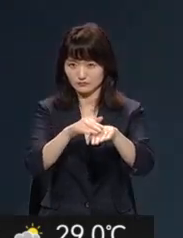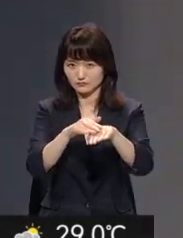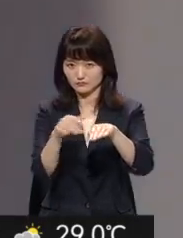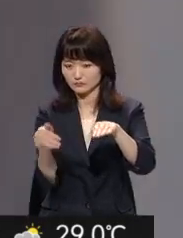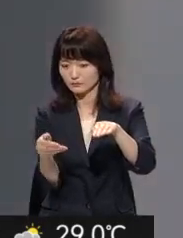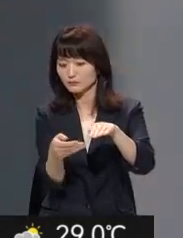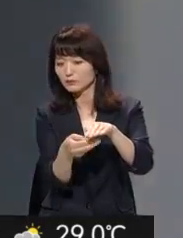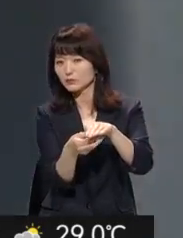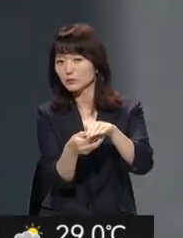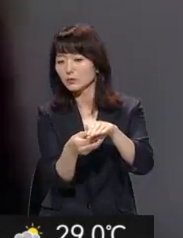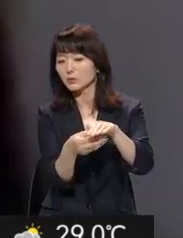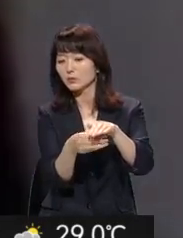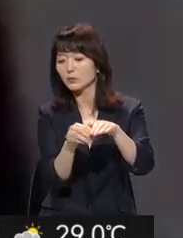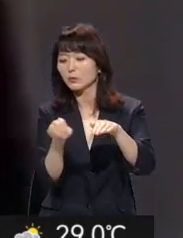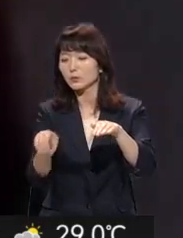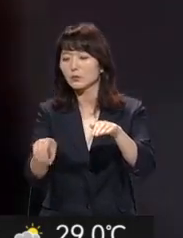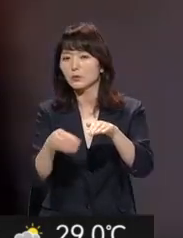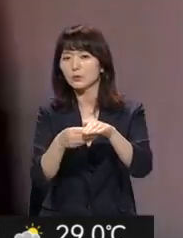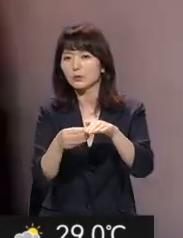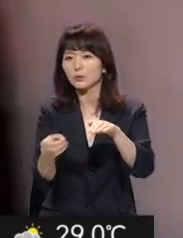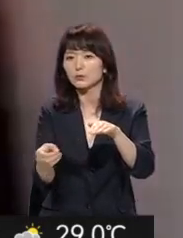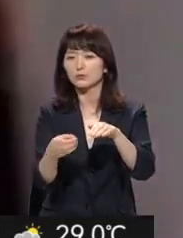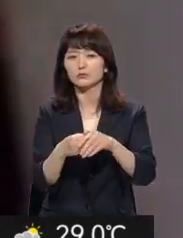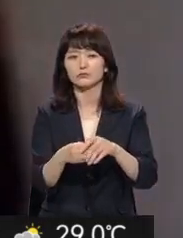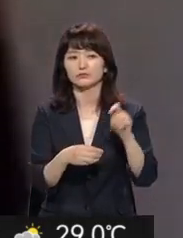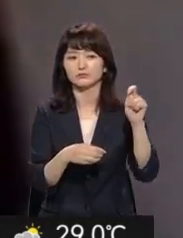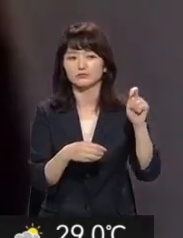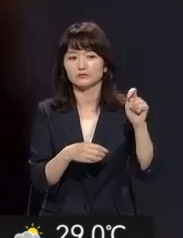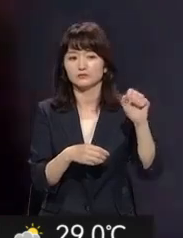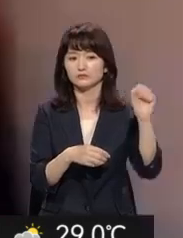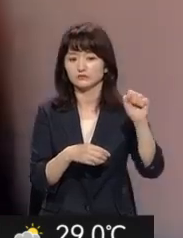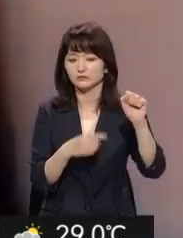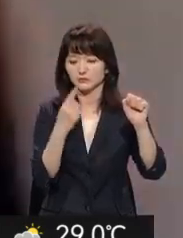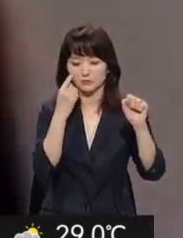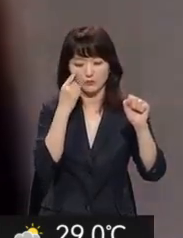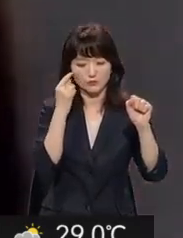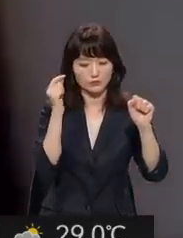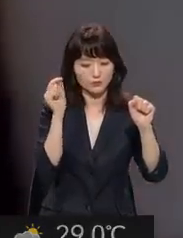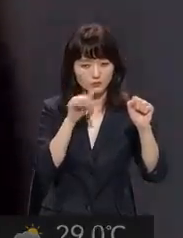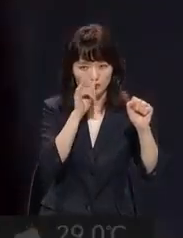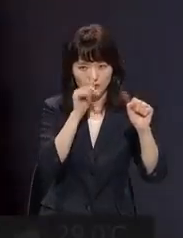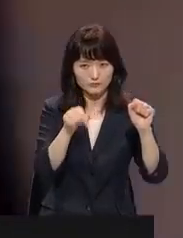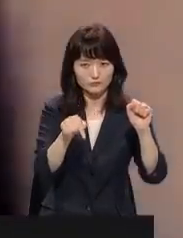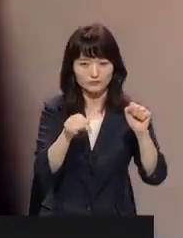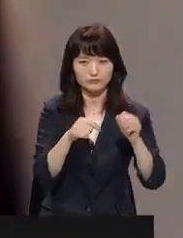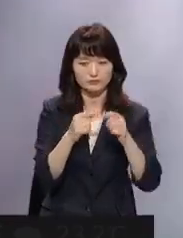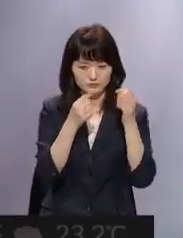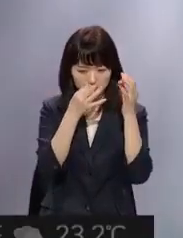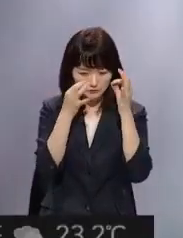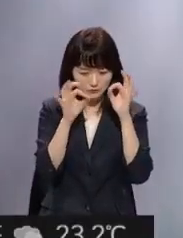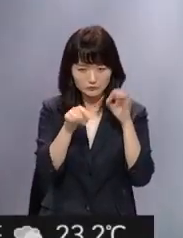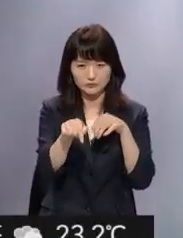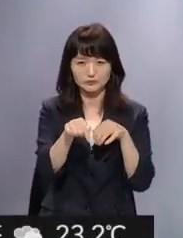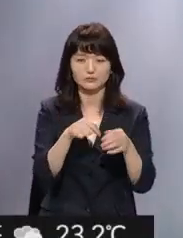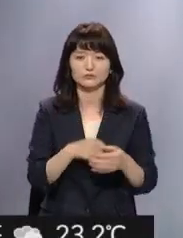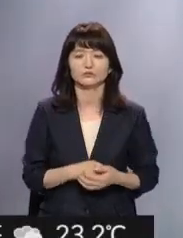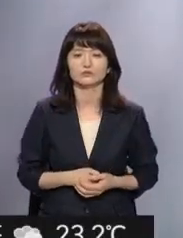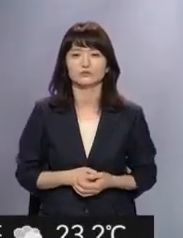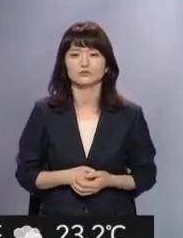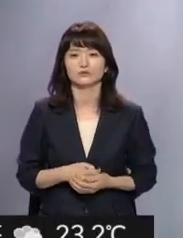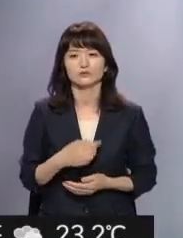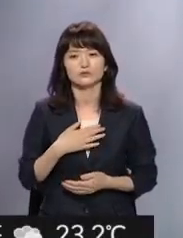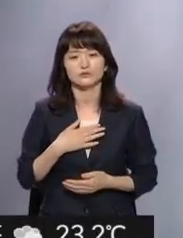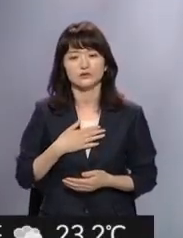겁니다. 그러면서 저걸 꺼낼 때 택시기사가 눈치챌 수 있잖아요. 예. 갑자기 이제 여러 가지 이상한 얘기들 하는데 아 제가